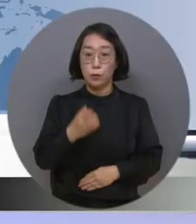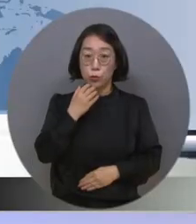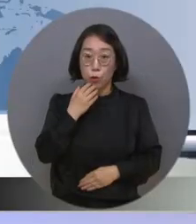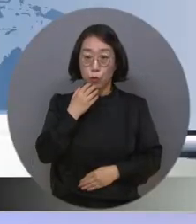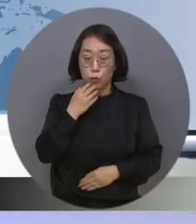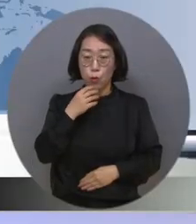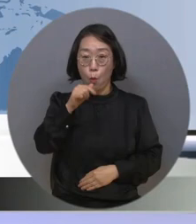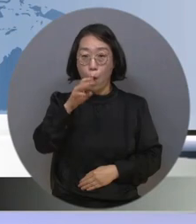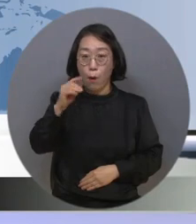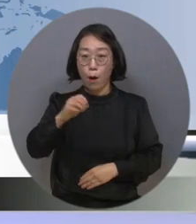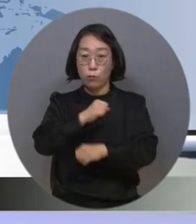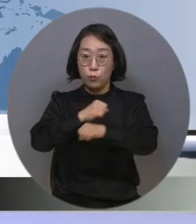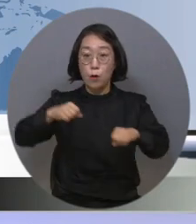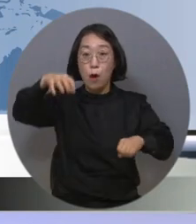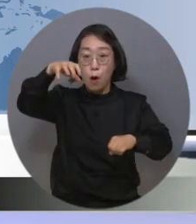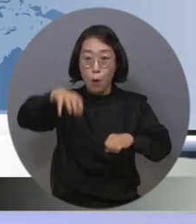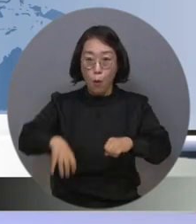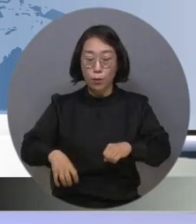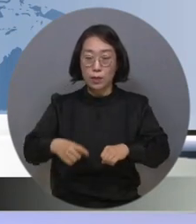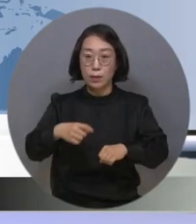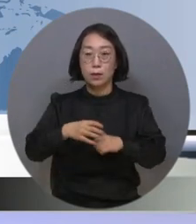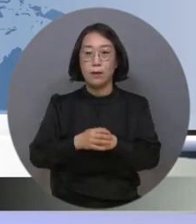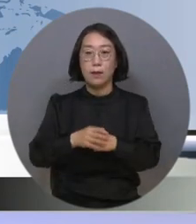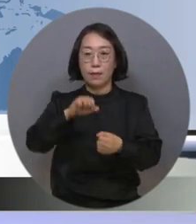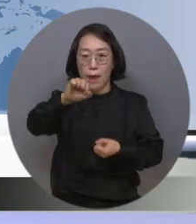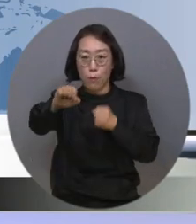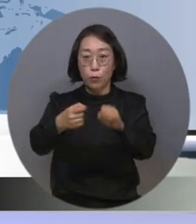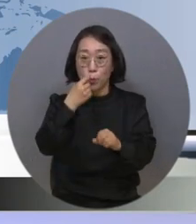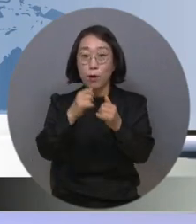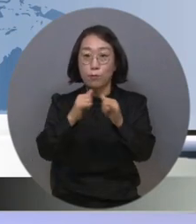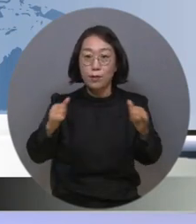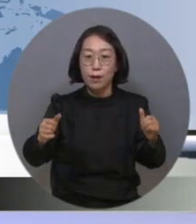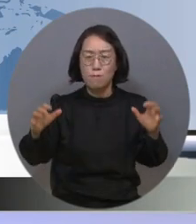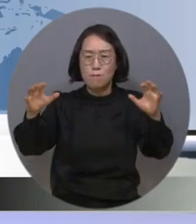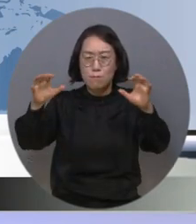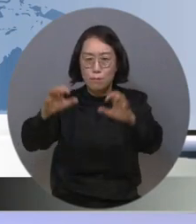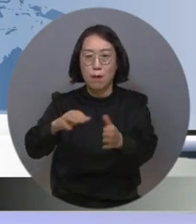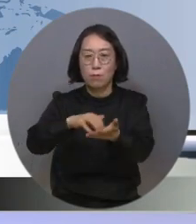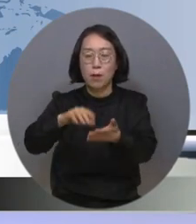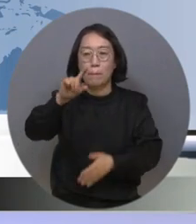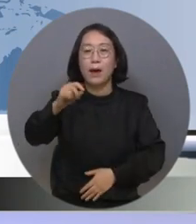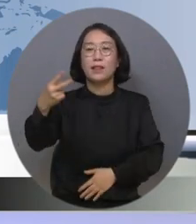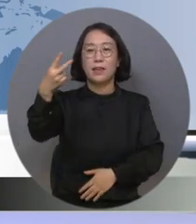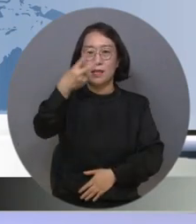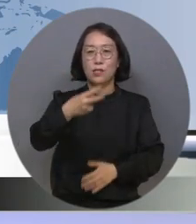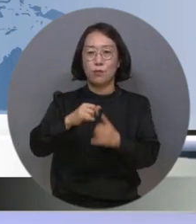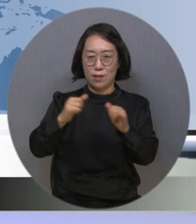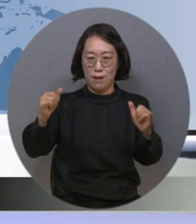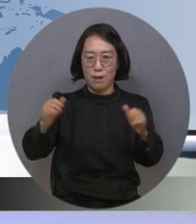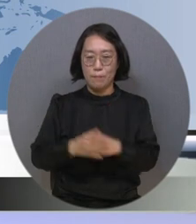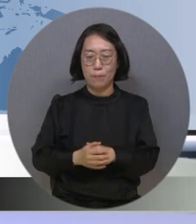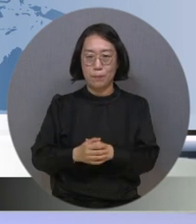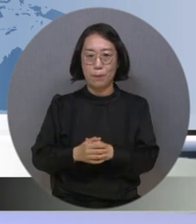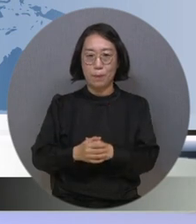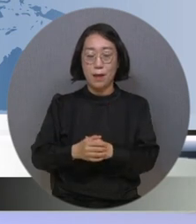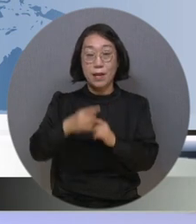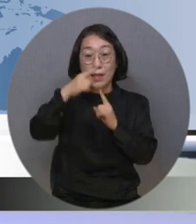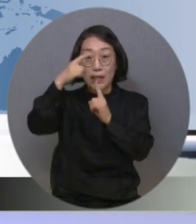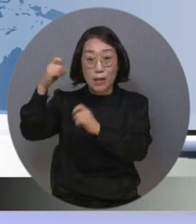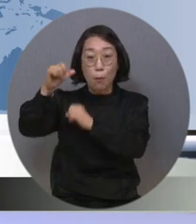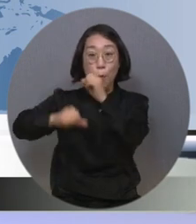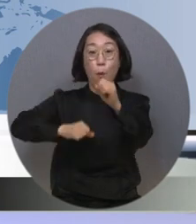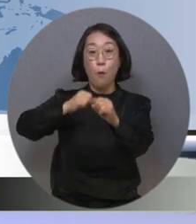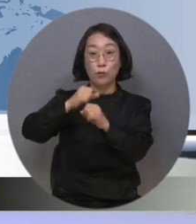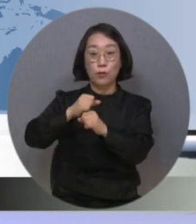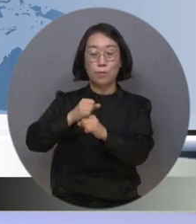광화문 광장에 하얀 도복을 입은 태권도인 12,000여 명이 모였습니다. 태권도 국기 지정 5주년을 기념하는